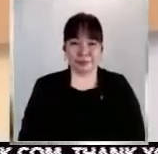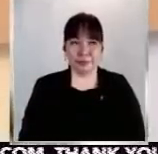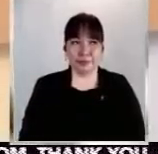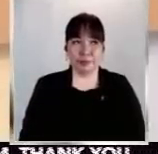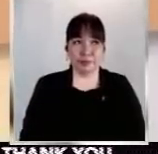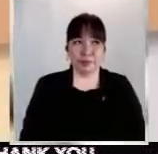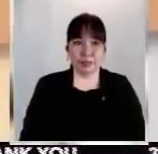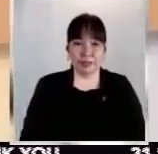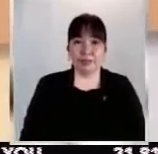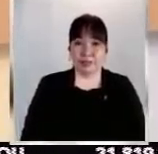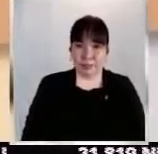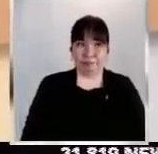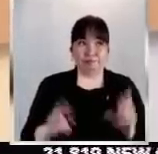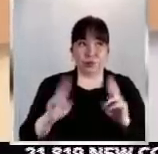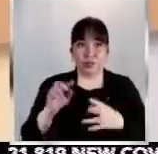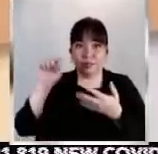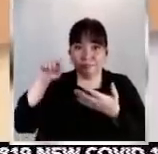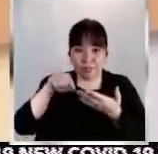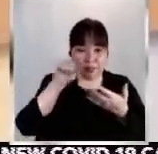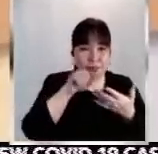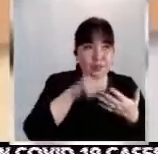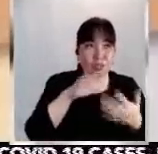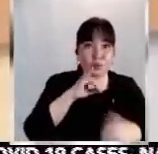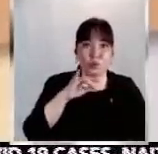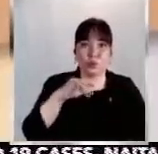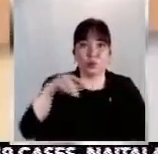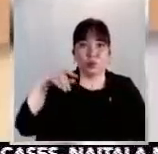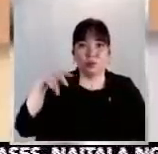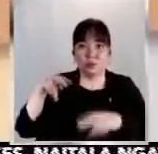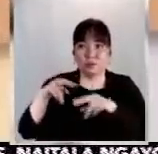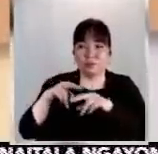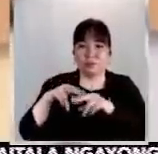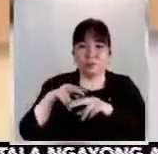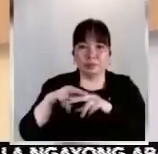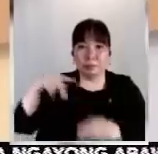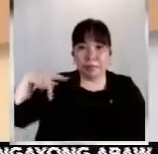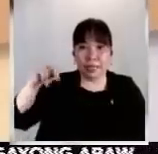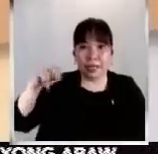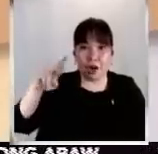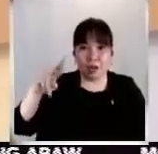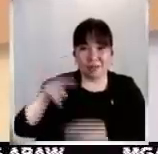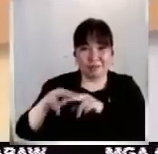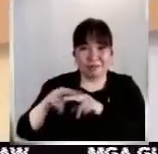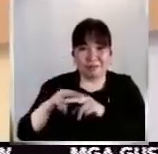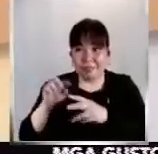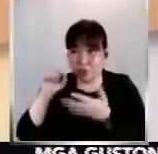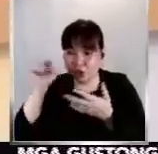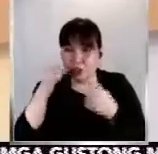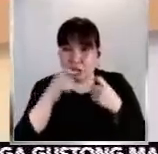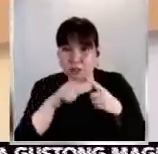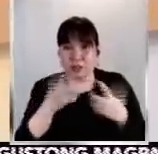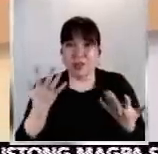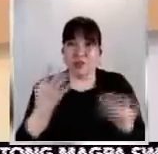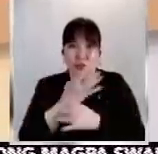Sinimulan na ang random antigen testing sa mga pasahero ng Philippine National Railways. Sa libre at voluntaryong testing, may ilang mga nagpositibo. Yan